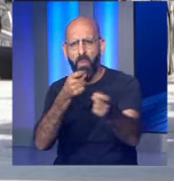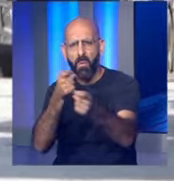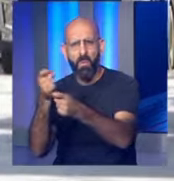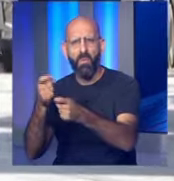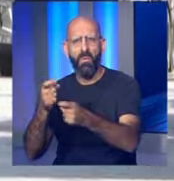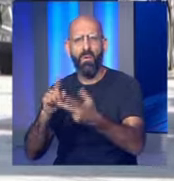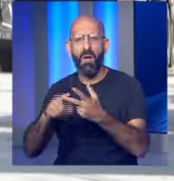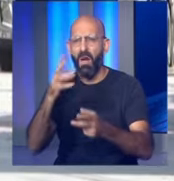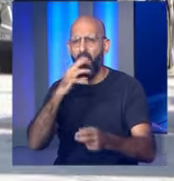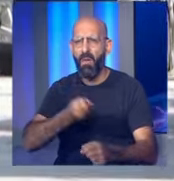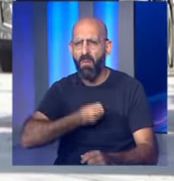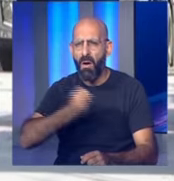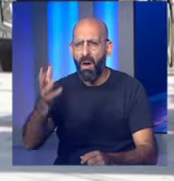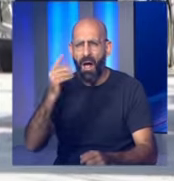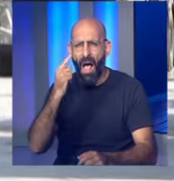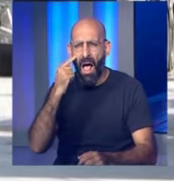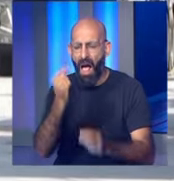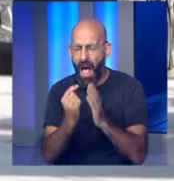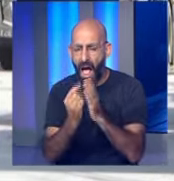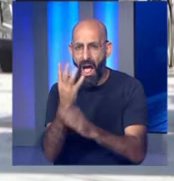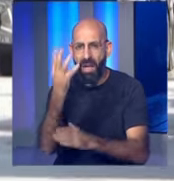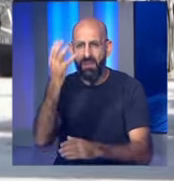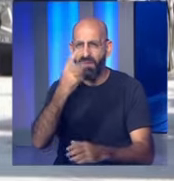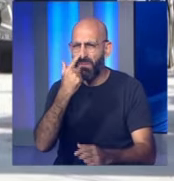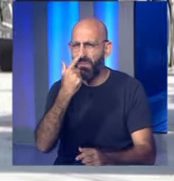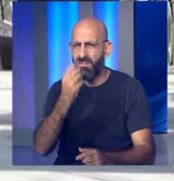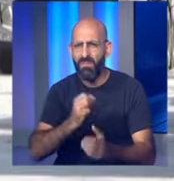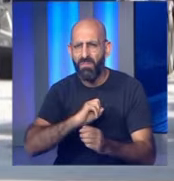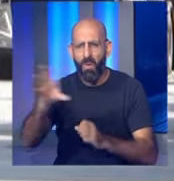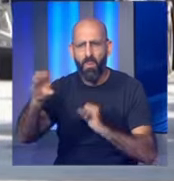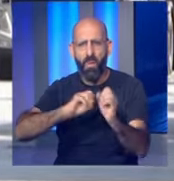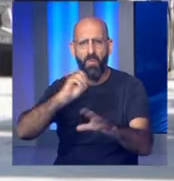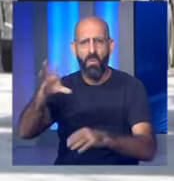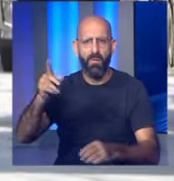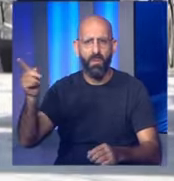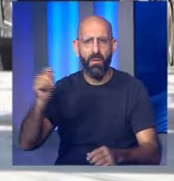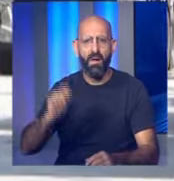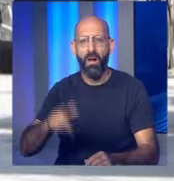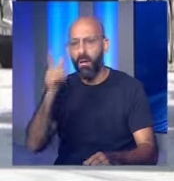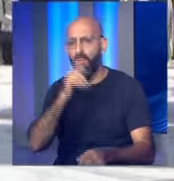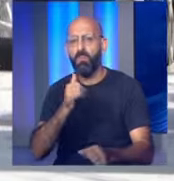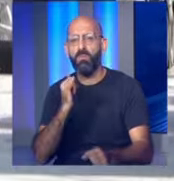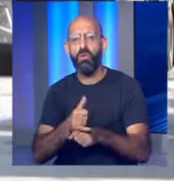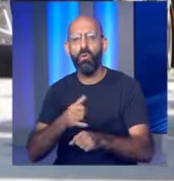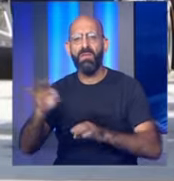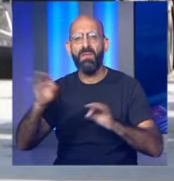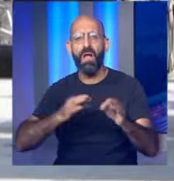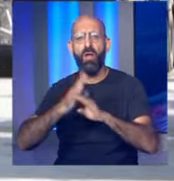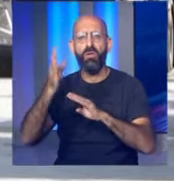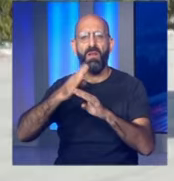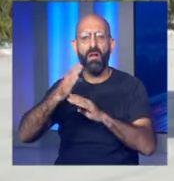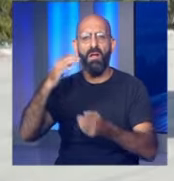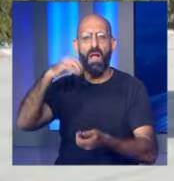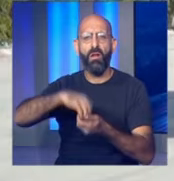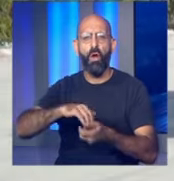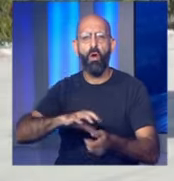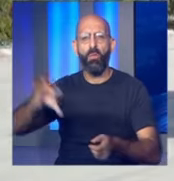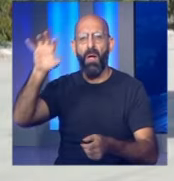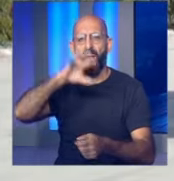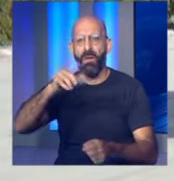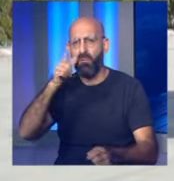تصحبها مواجهات واعتقالات وإطلاق الرصاص الحي والمطاطي وقنابل الغاز السام على الفلسطينيين. واليوم